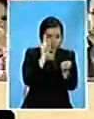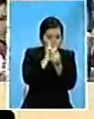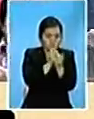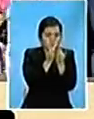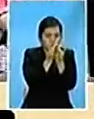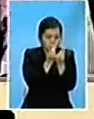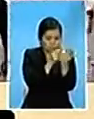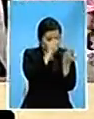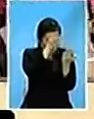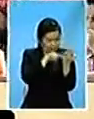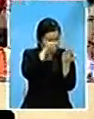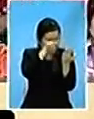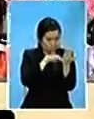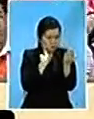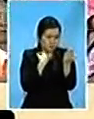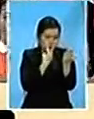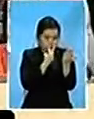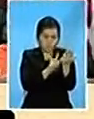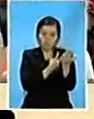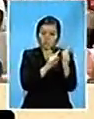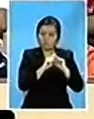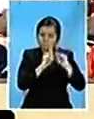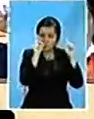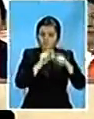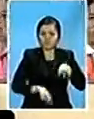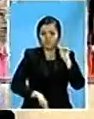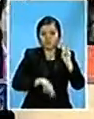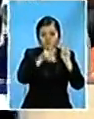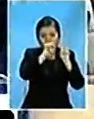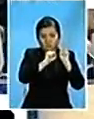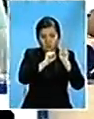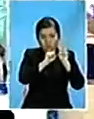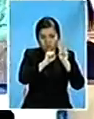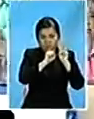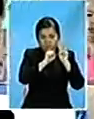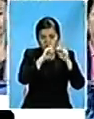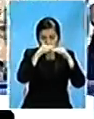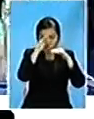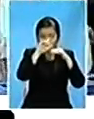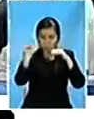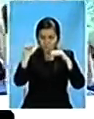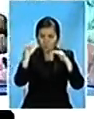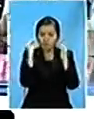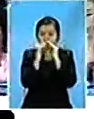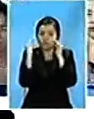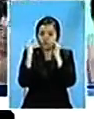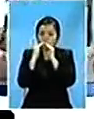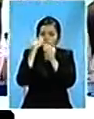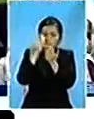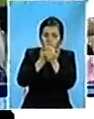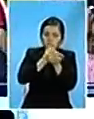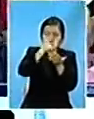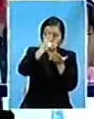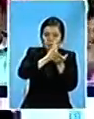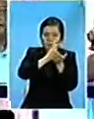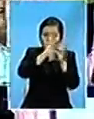า 260,000 ล้านบาทในส่วนของโครงการปี5556นั้นเท่ากับเม็ดเงินงบประมาณที่รัฐบาลได้ใช้ในฤ